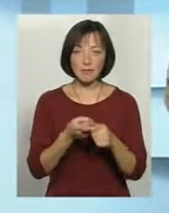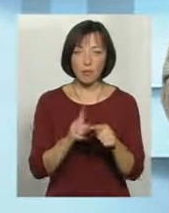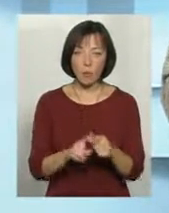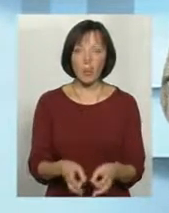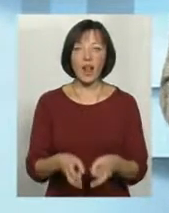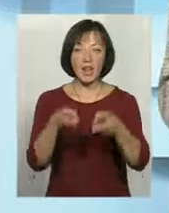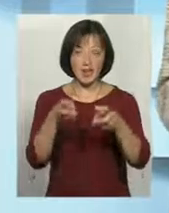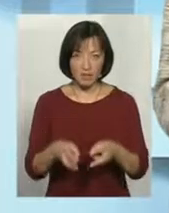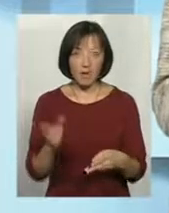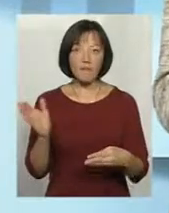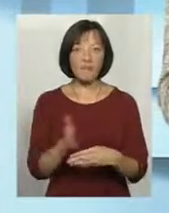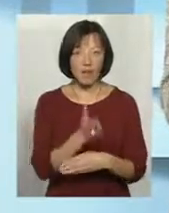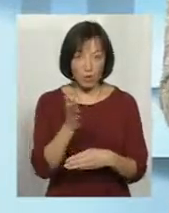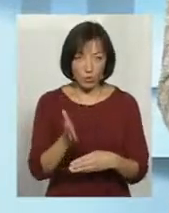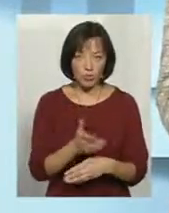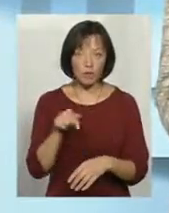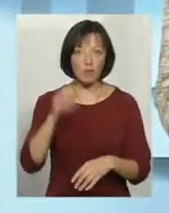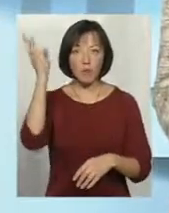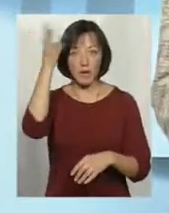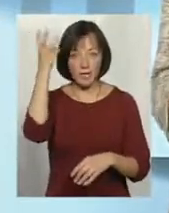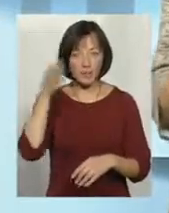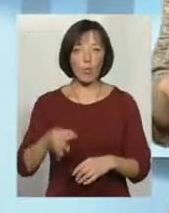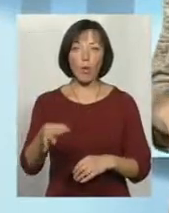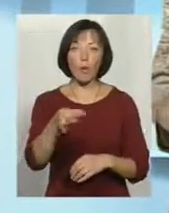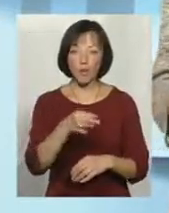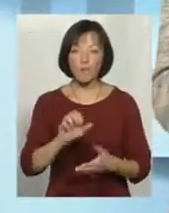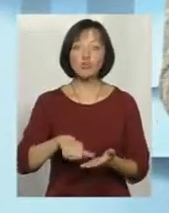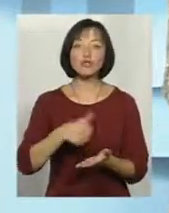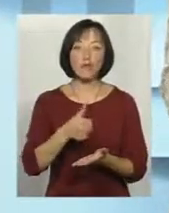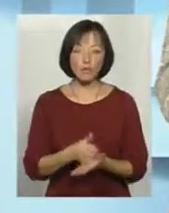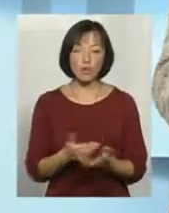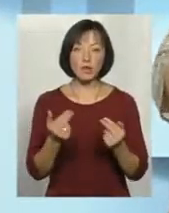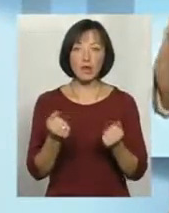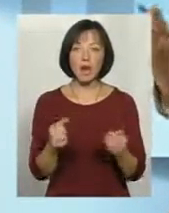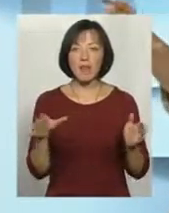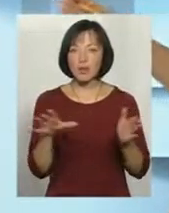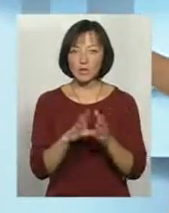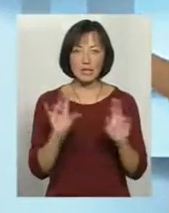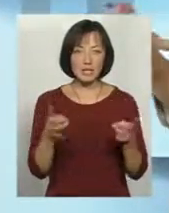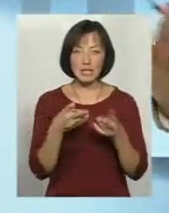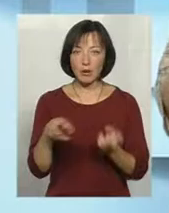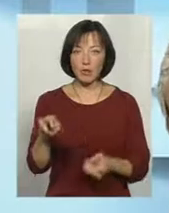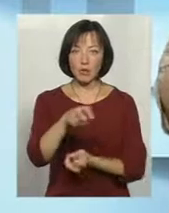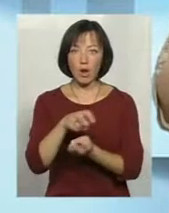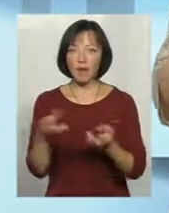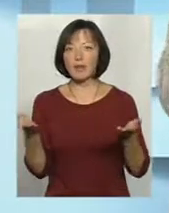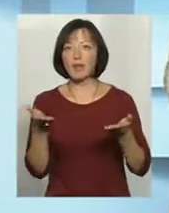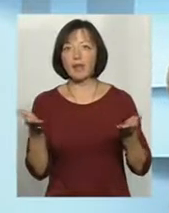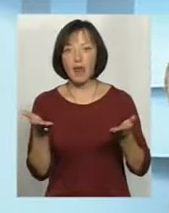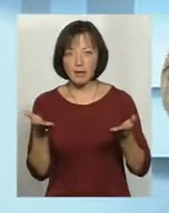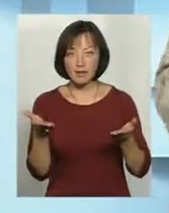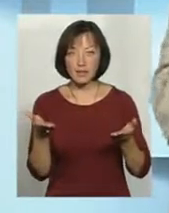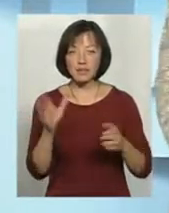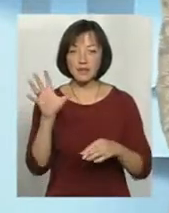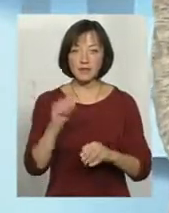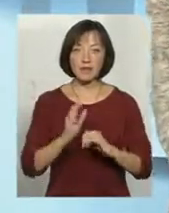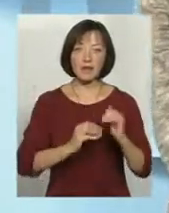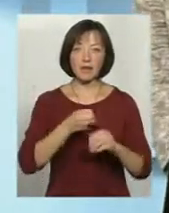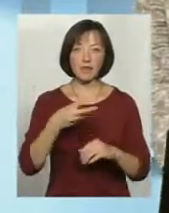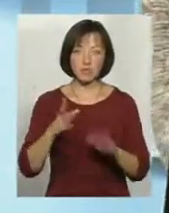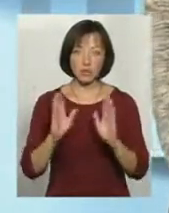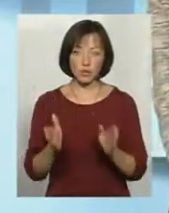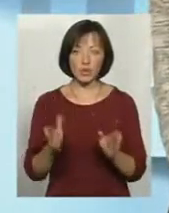оснащенні, вони виготовлені в Хмельницькій області, і електроніку не треба буде шукати десь, і всі фахівці будуть на